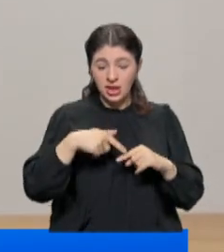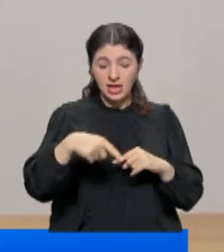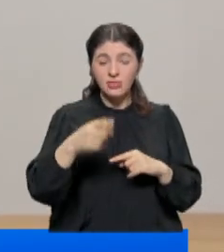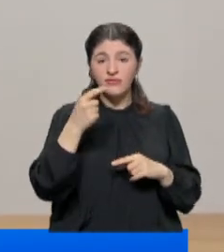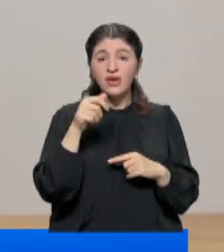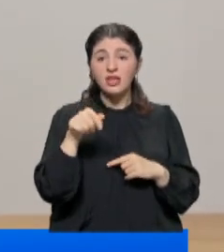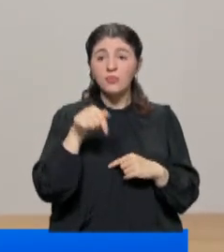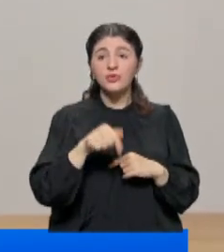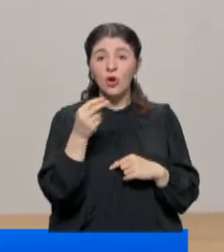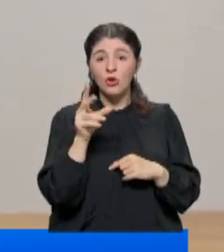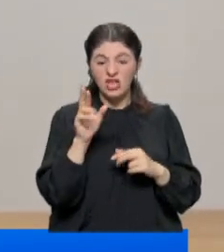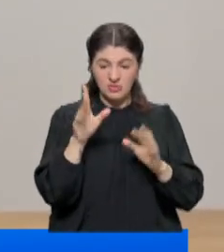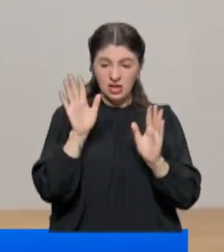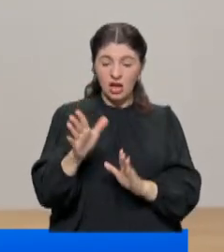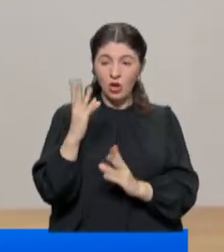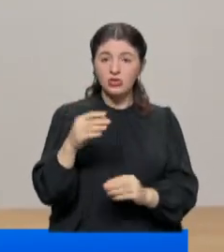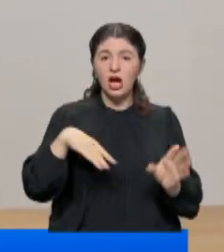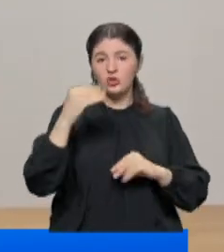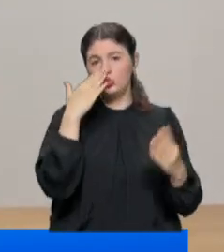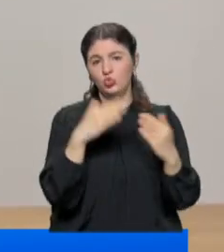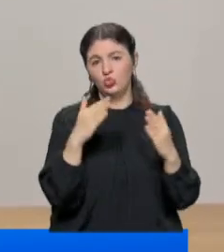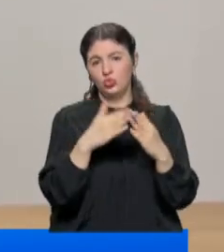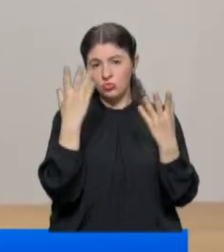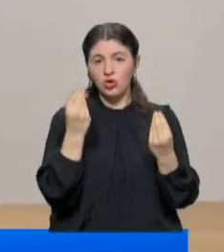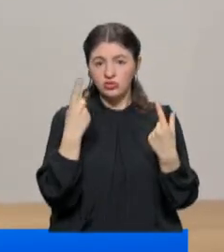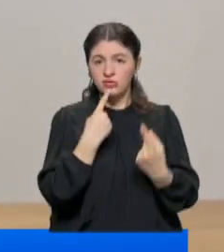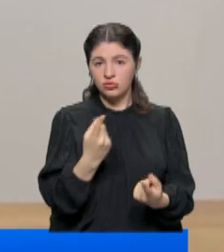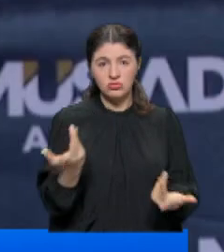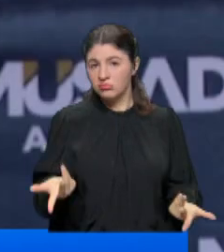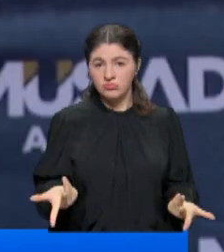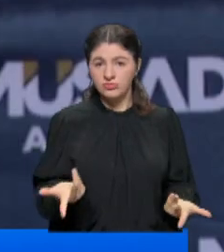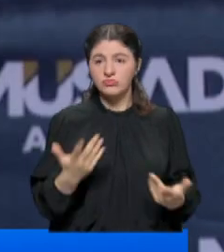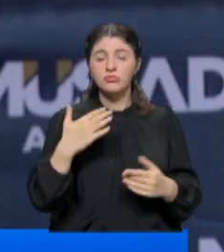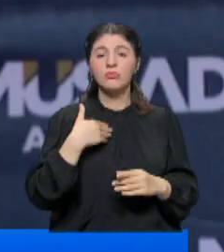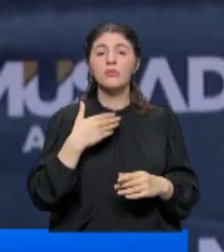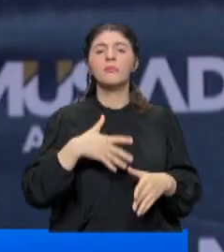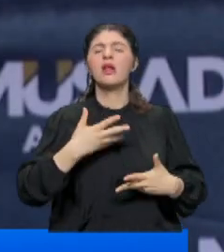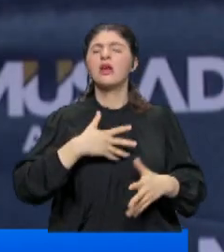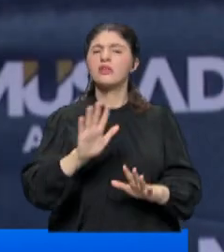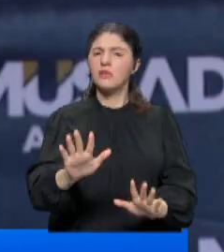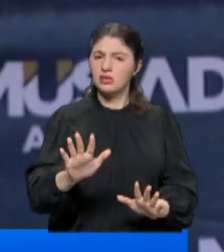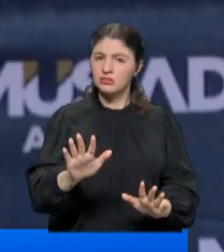itibariyle fiyatlar bugün olduğu yerde kalırsa her şey makuldür, uygundur mu demek istiyorsunuz? Merak etmeyin.